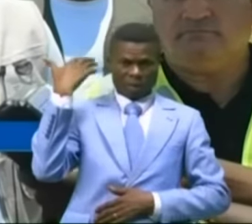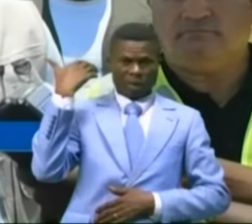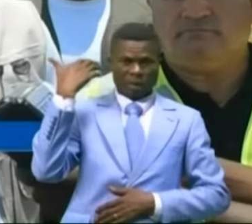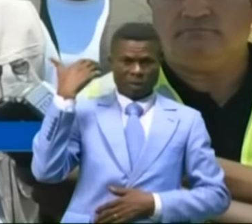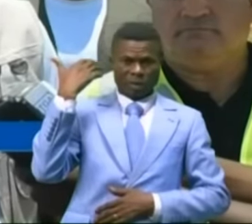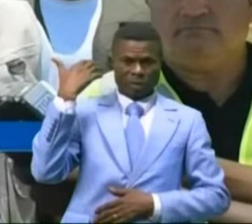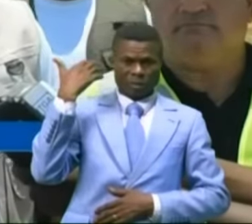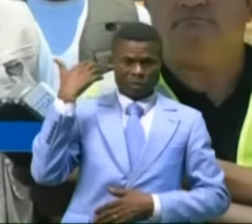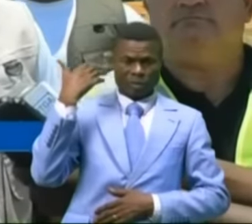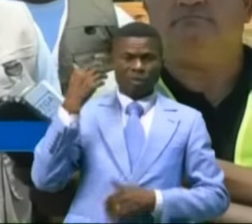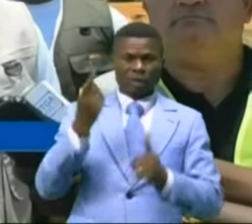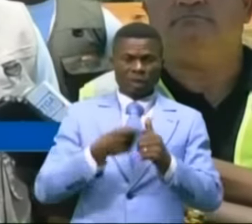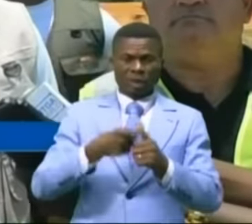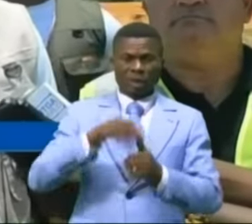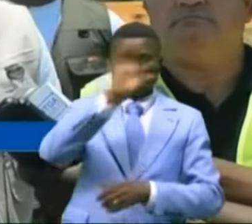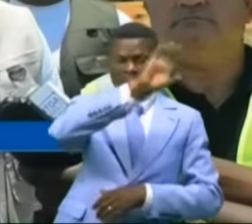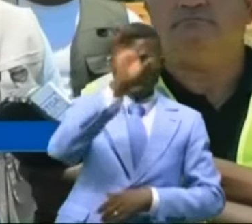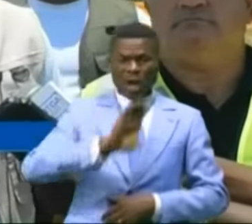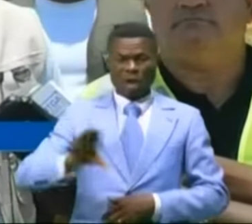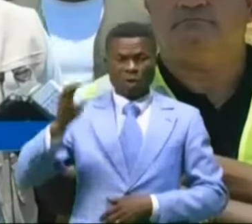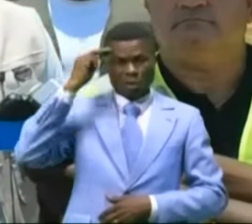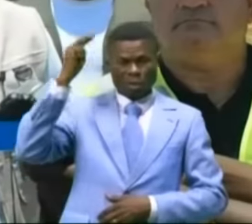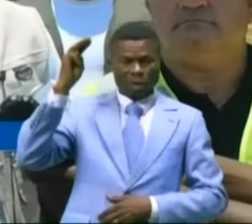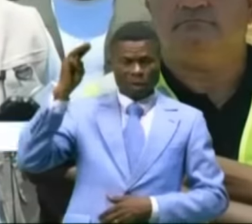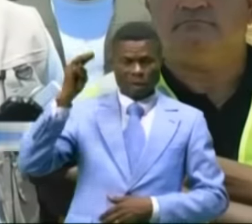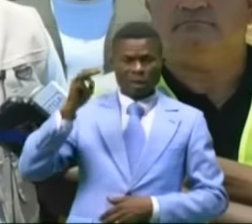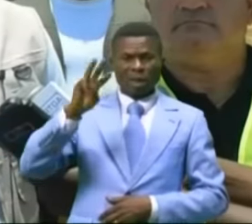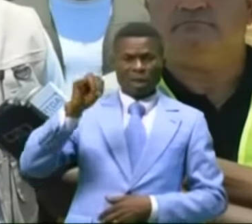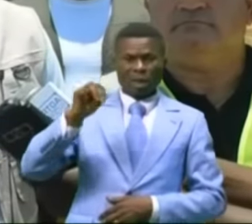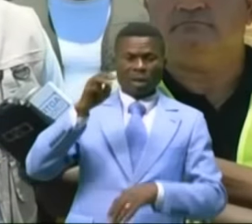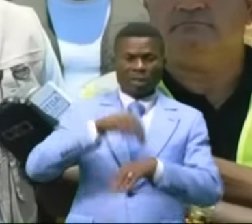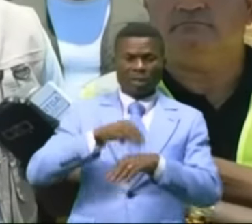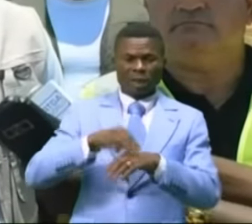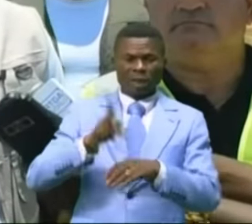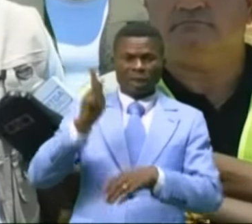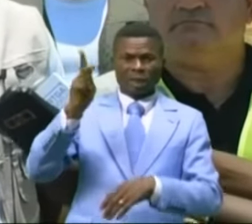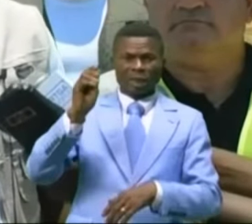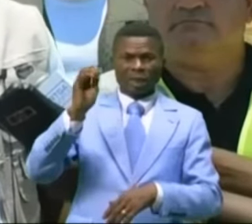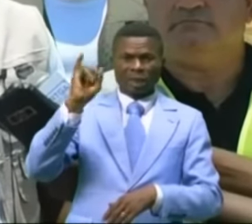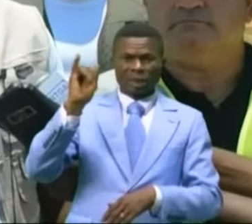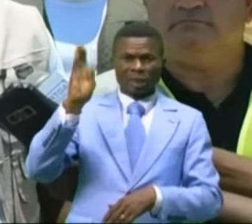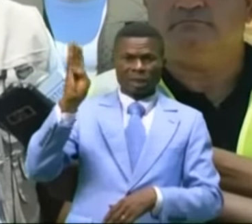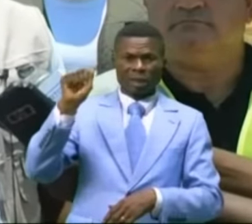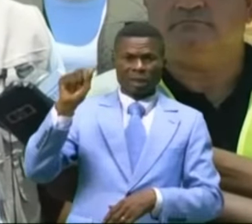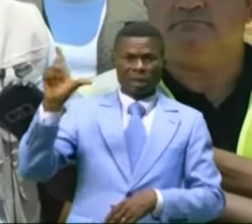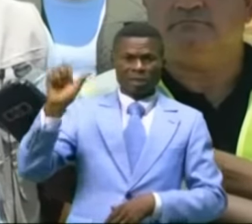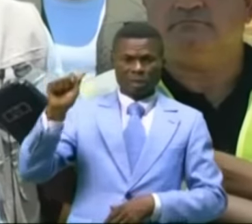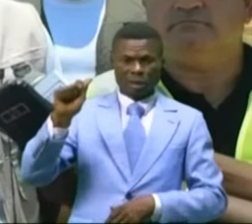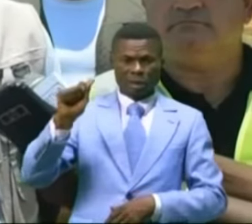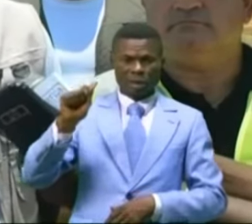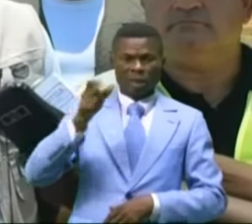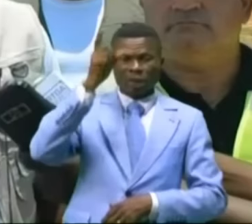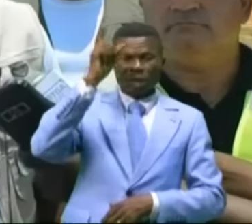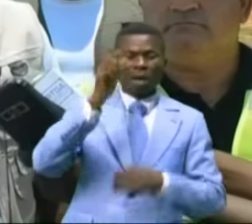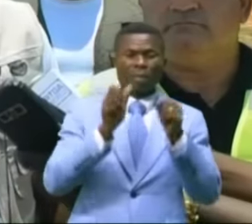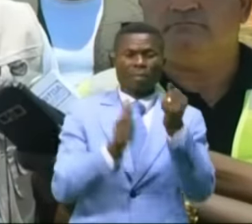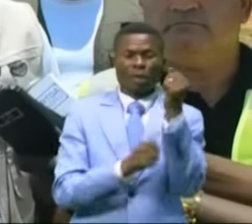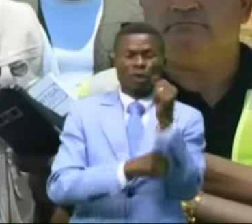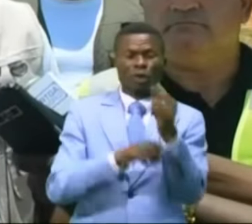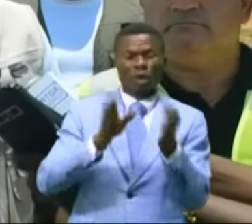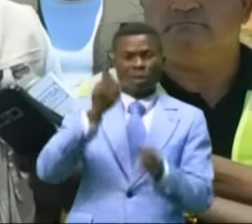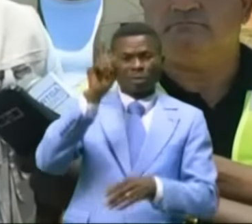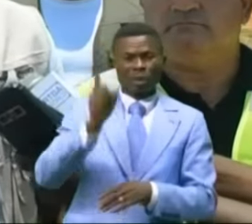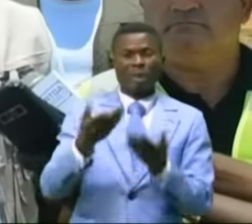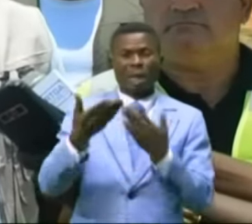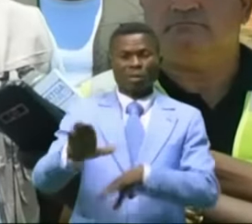et particulièrement dans la commune de Mongafula, Matadi Kibala. Cette pluie a fait près d'une centaine de victimes et il y a eu